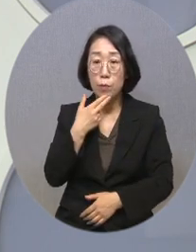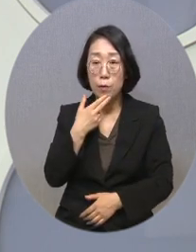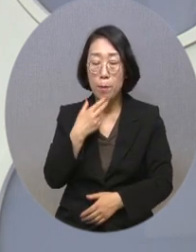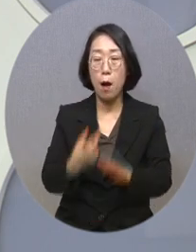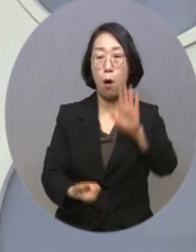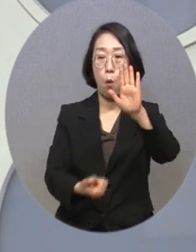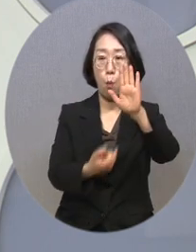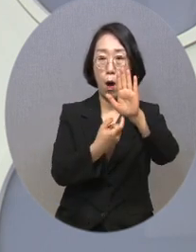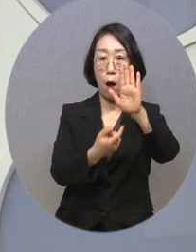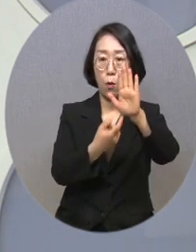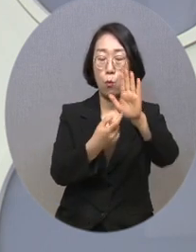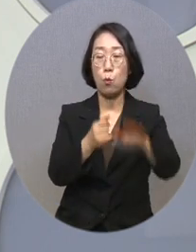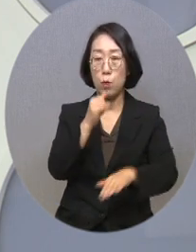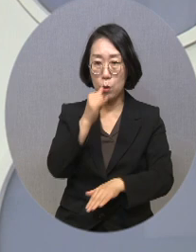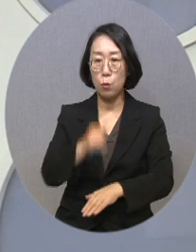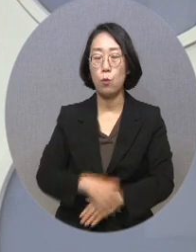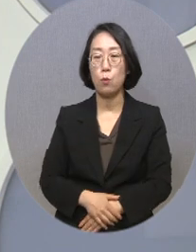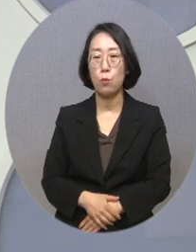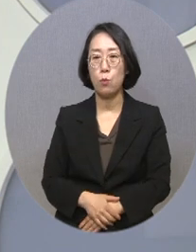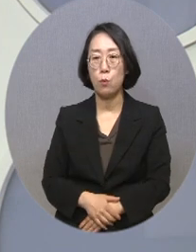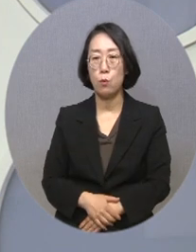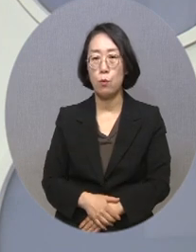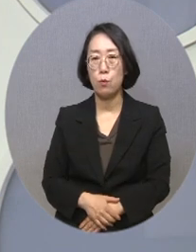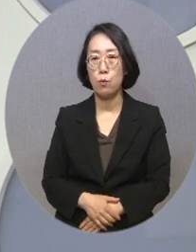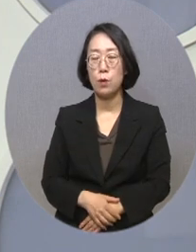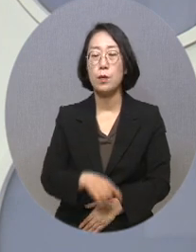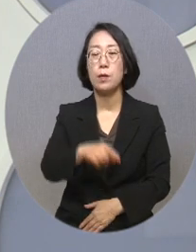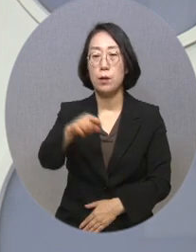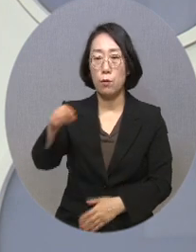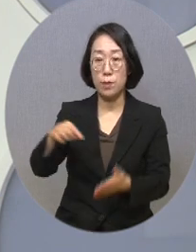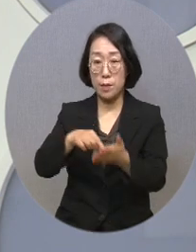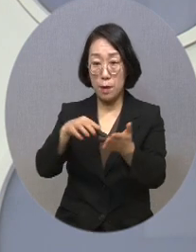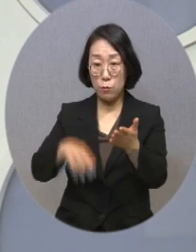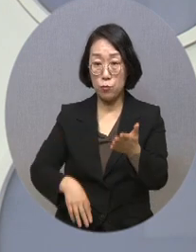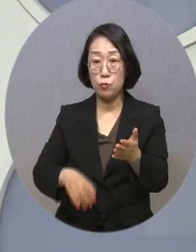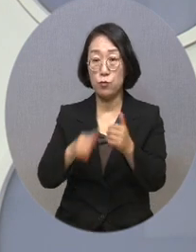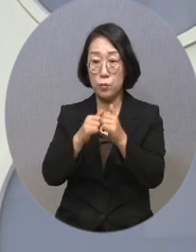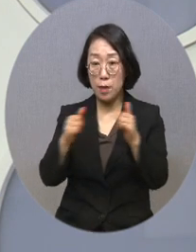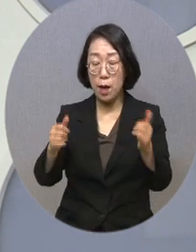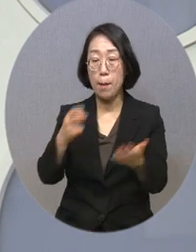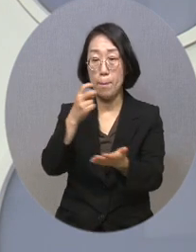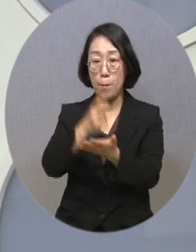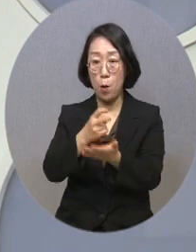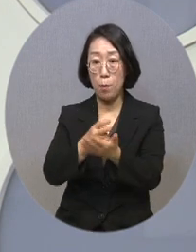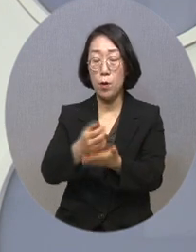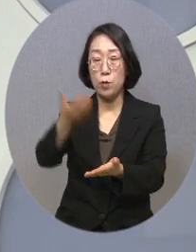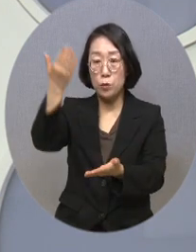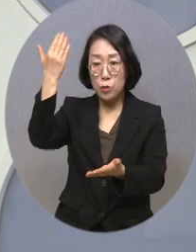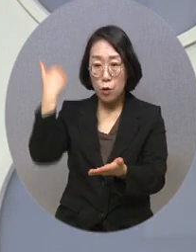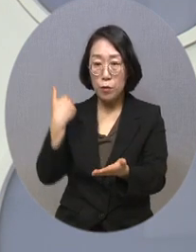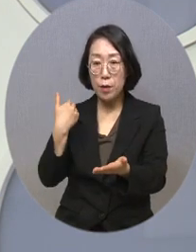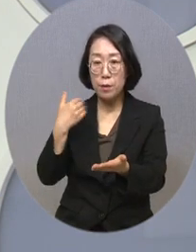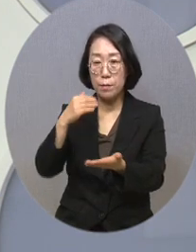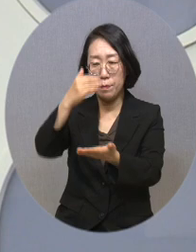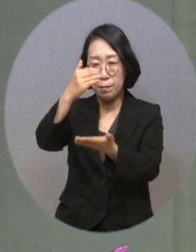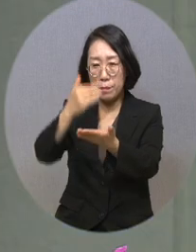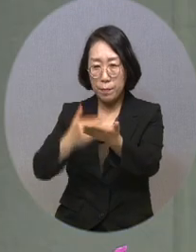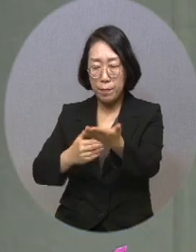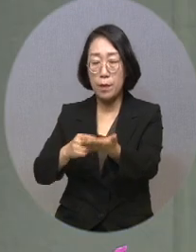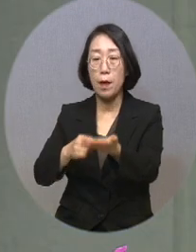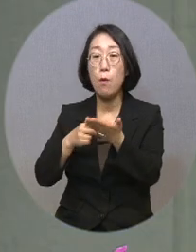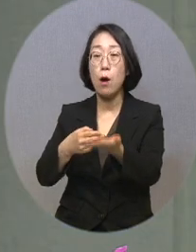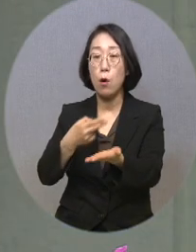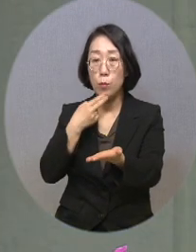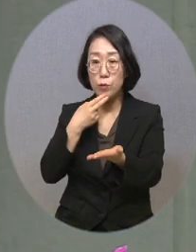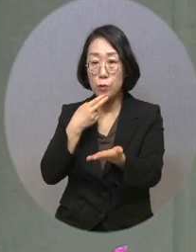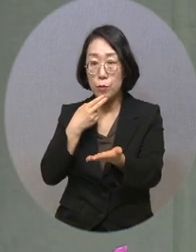광고를 하고 하는 이런 것들이 있었는데 이것이 세무사법에 이제 그 전에는 규정되지 않음으로 인해서 그것을 규제할